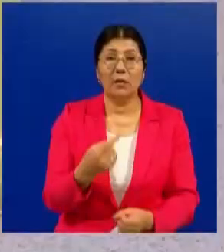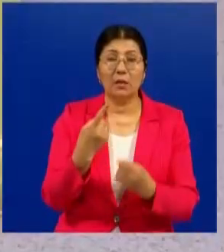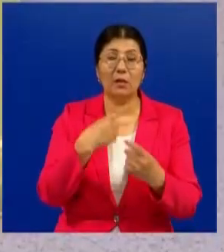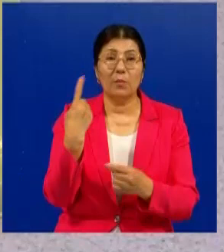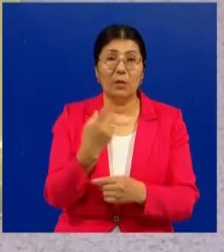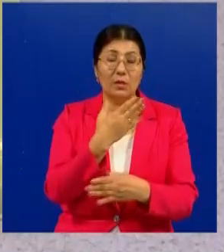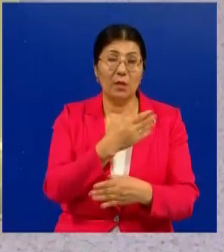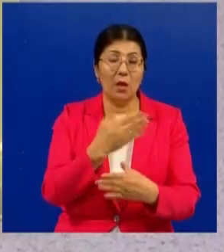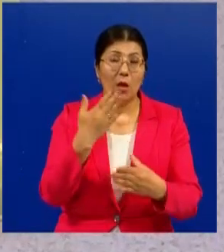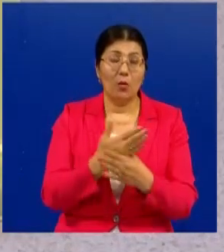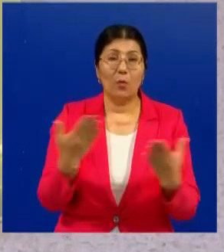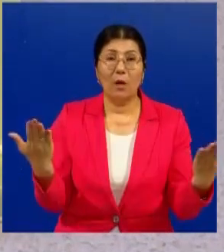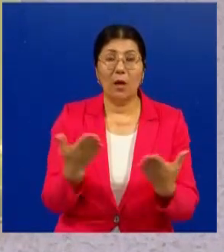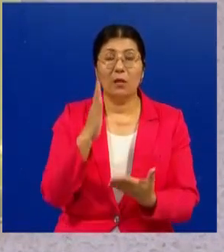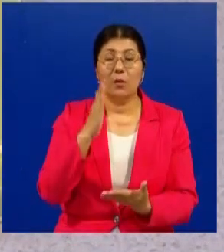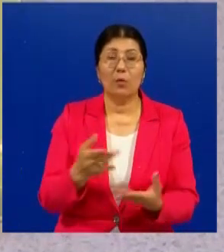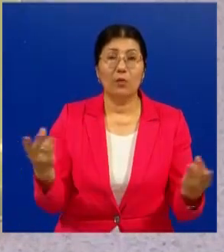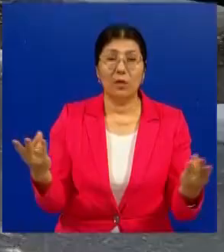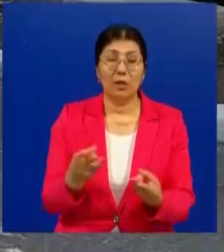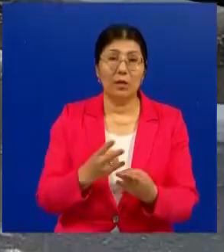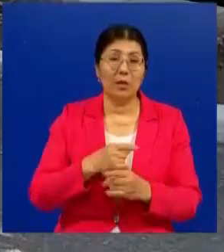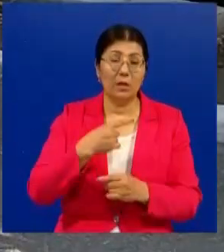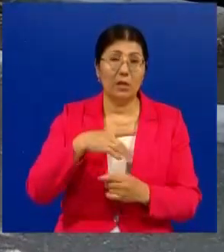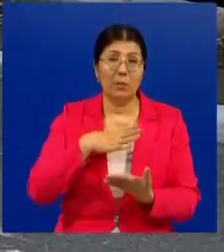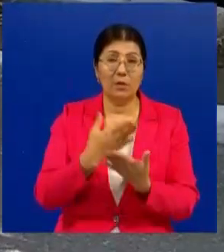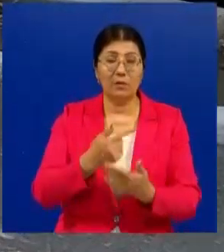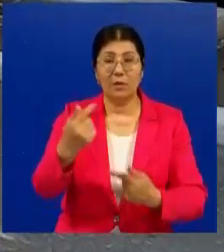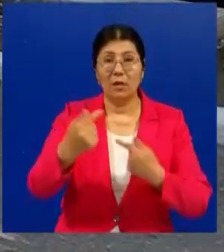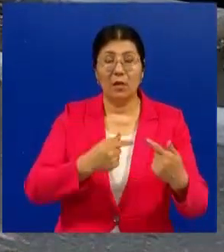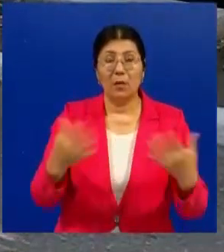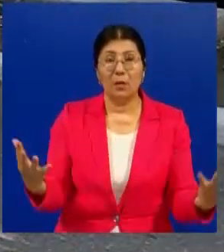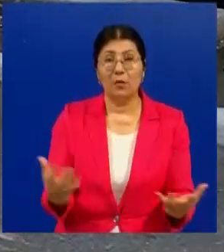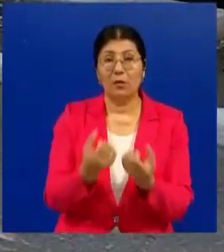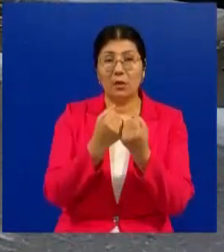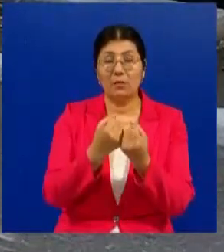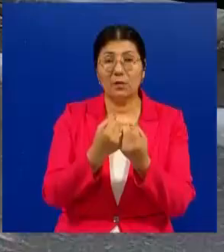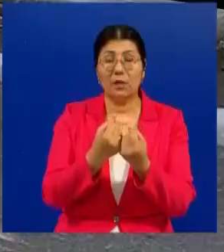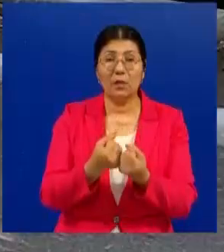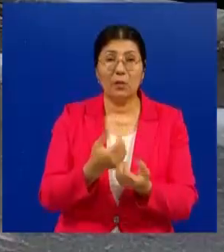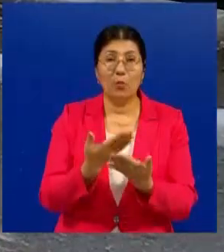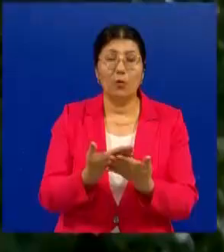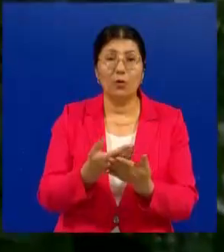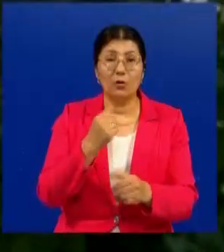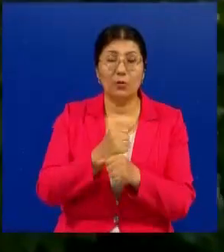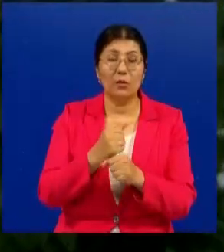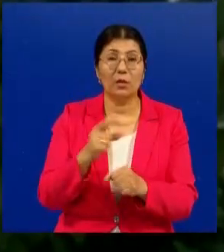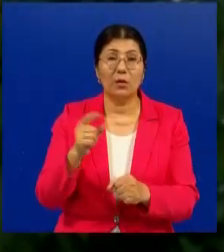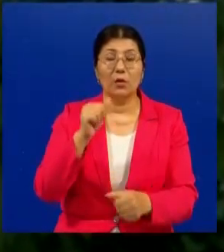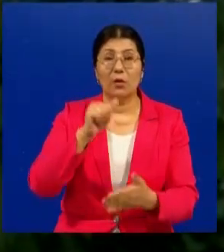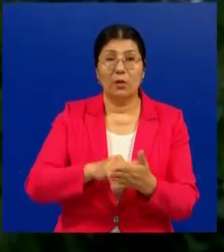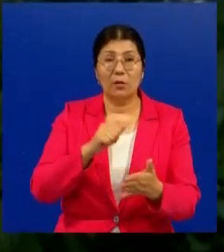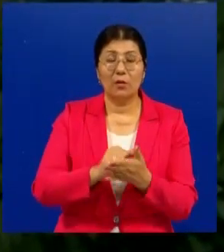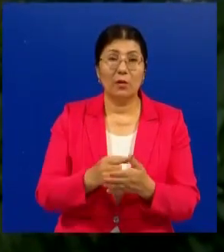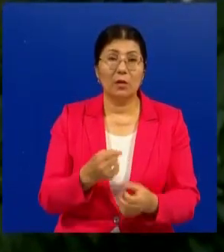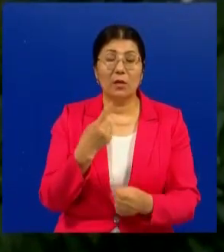алғашқы көмек түрлері қандай болу керегі айтылды. Мәселен, егер зардап шегуші құтқарылса, құтқарушы оның әрекетіне не себеп болғанын